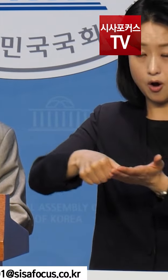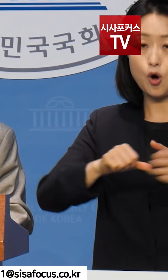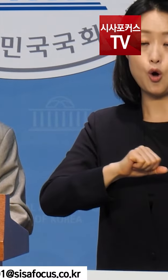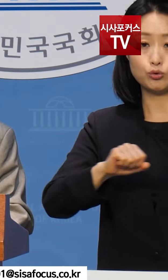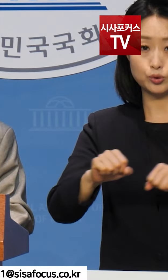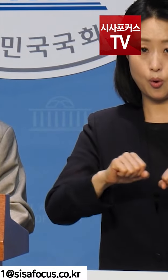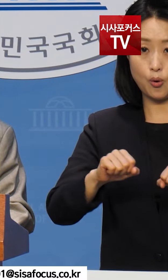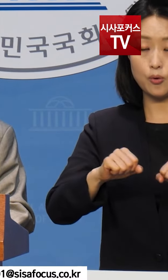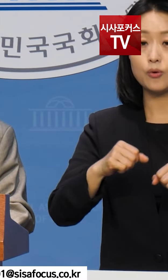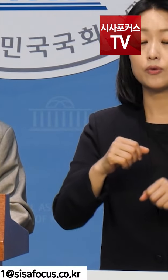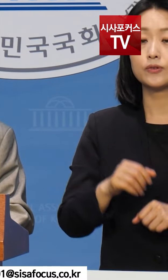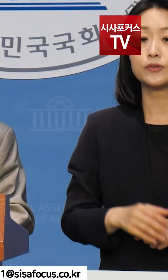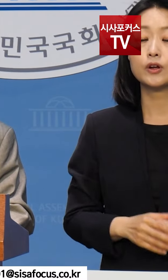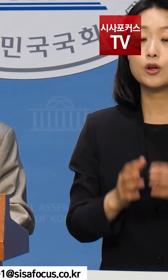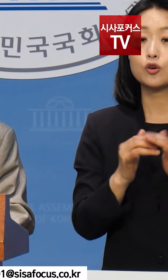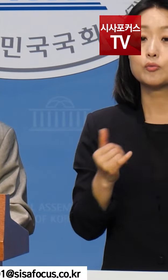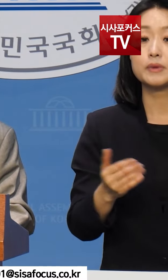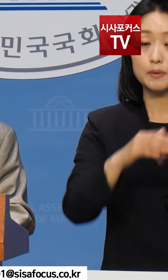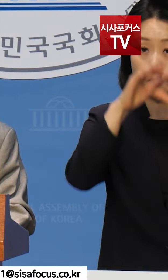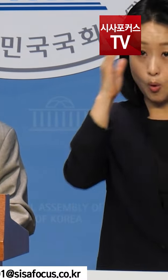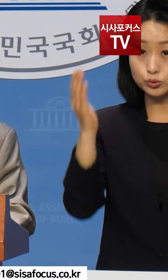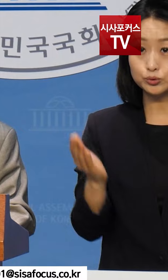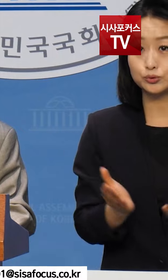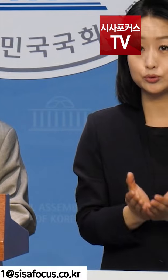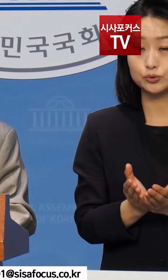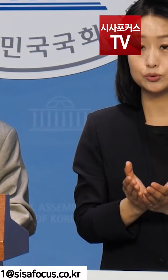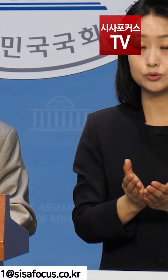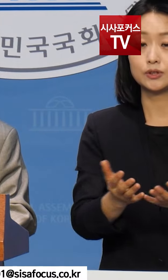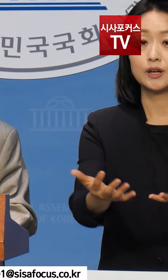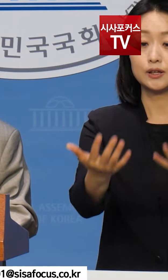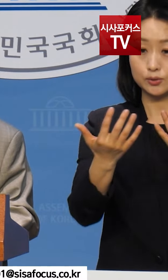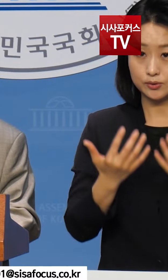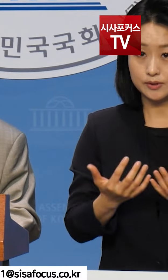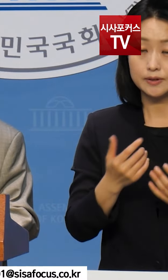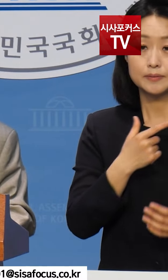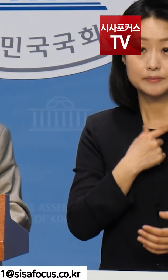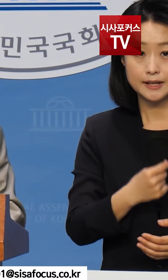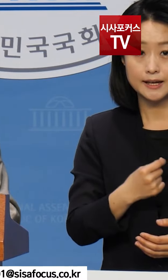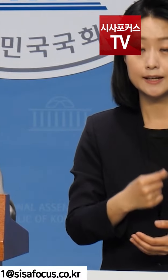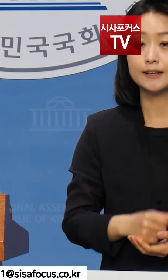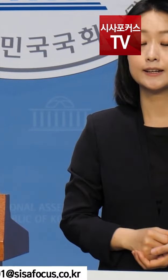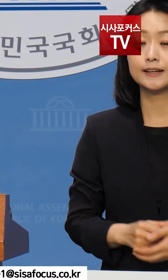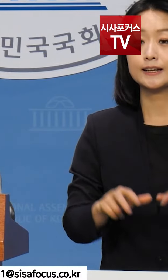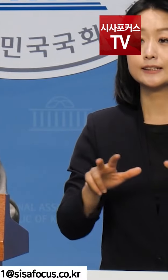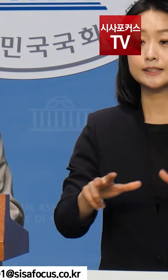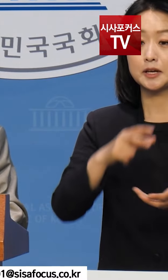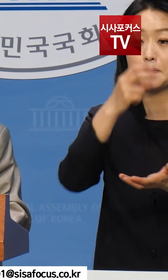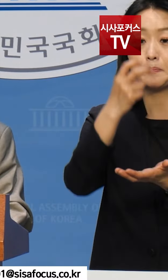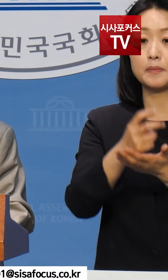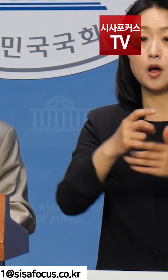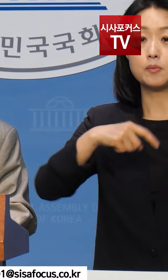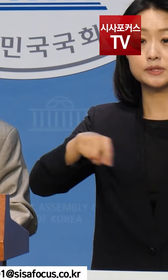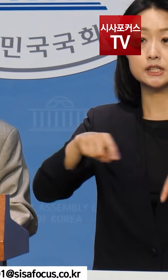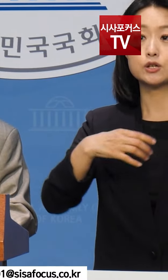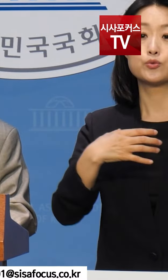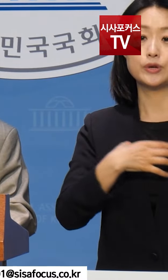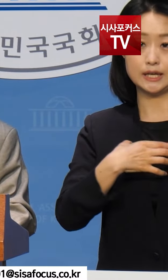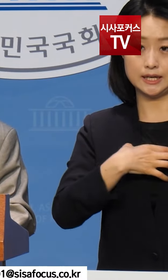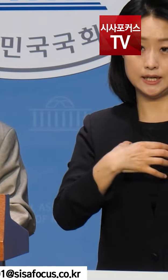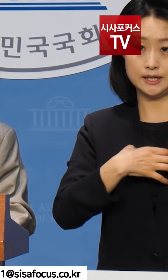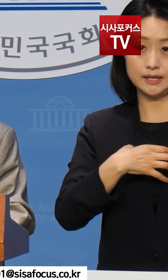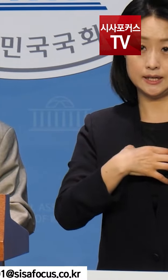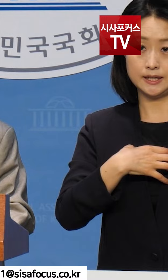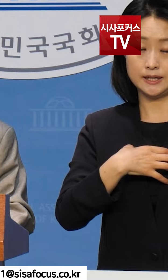서명운동에 국민 모두를 초청합니다. 지금 법치주의가 위기를